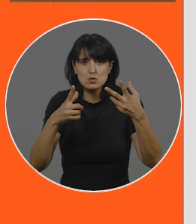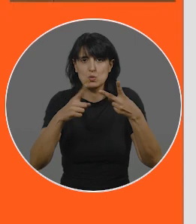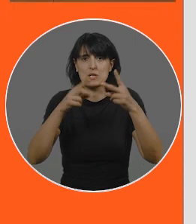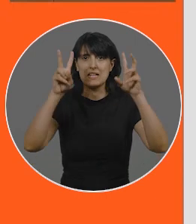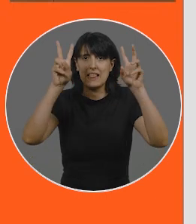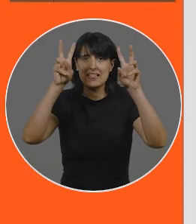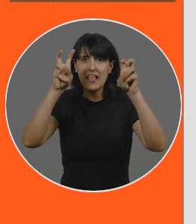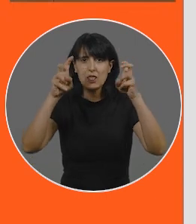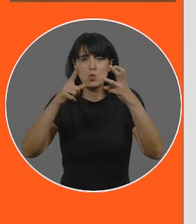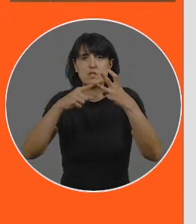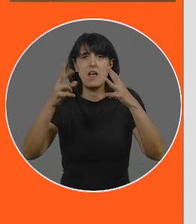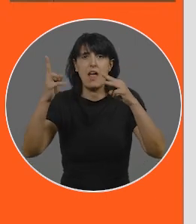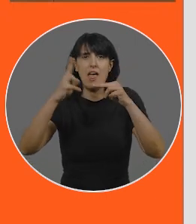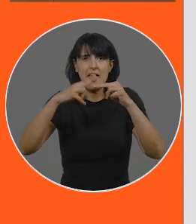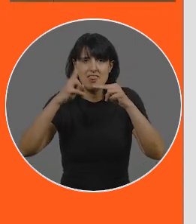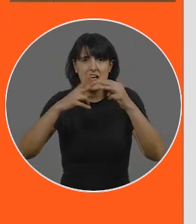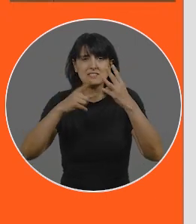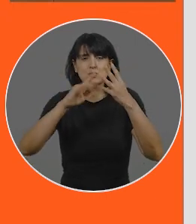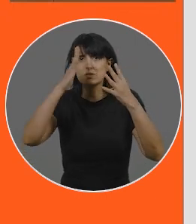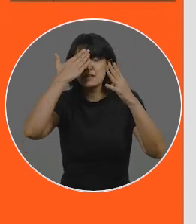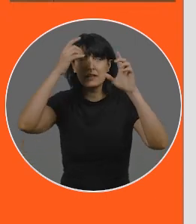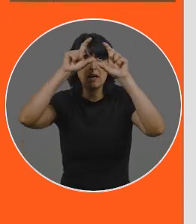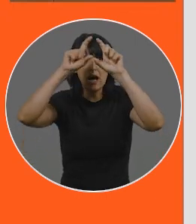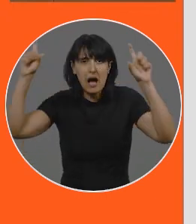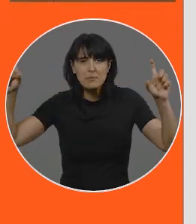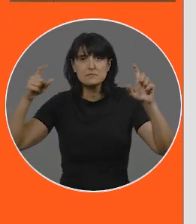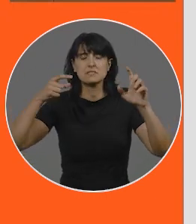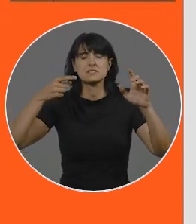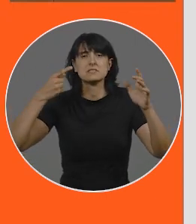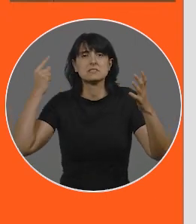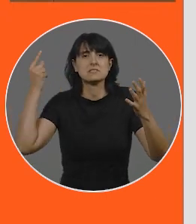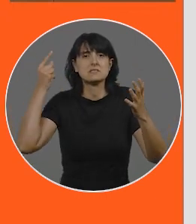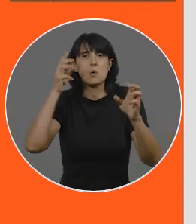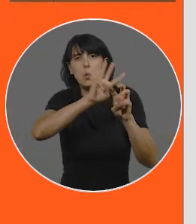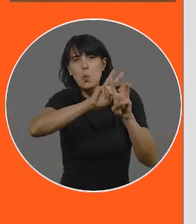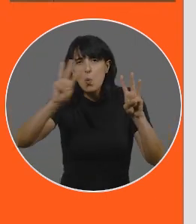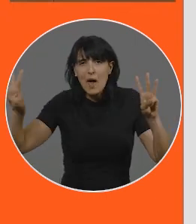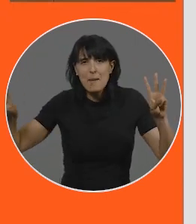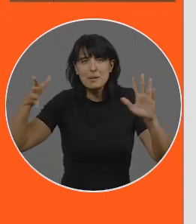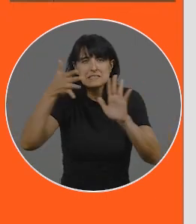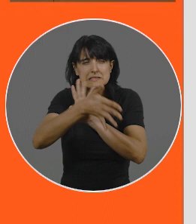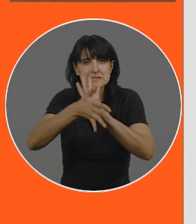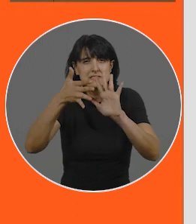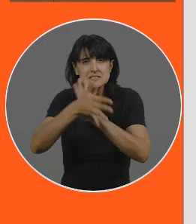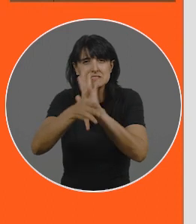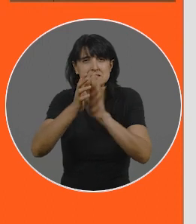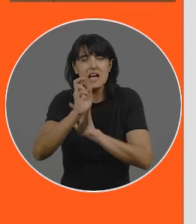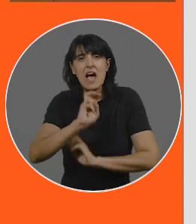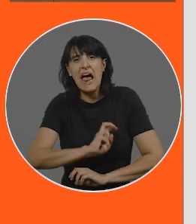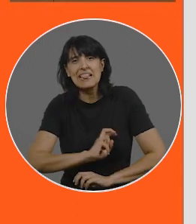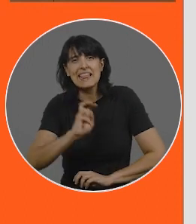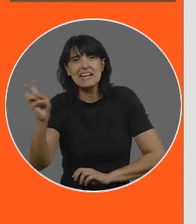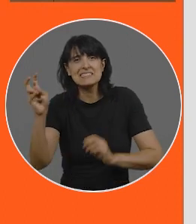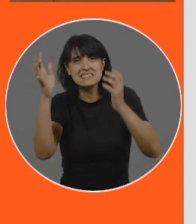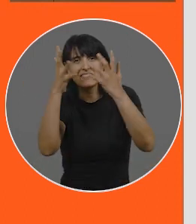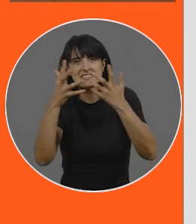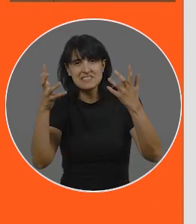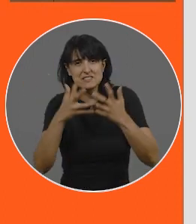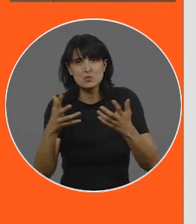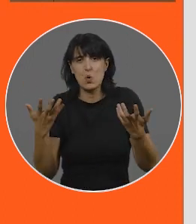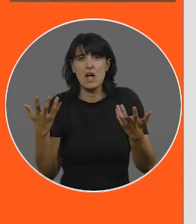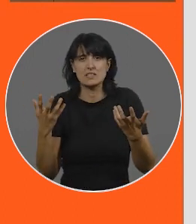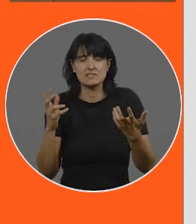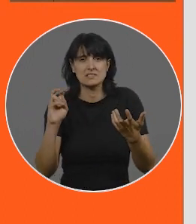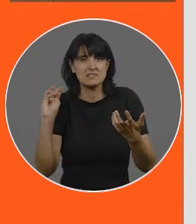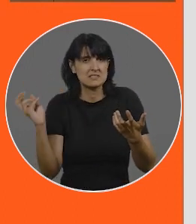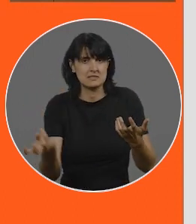a títols, a enllaços, a encapçalaments, a les instruccions d'un web, a les alternatives textuals que hem parlat abans, s'han d'entendre també,